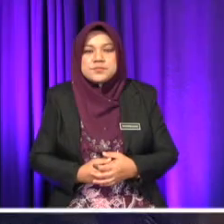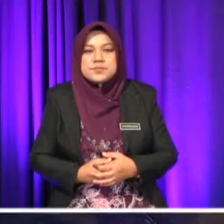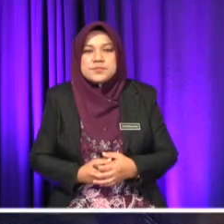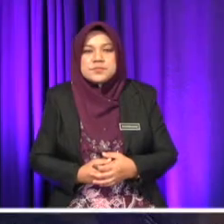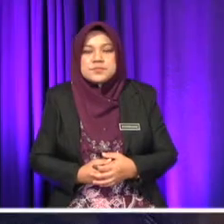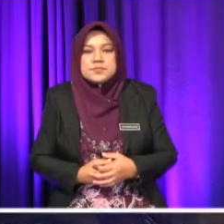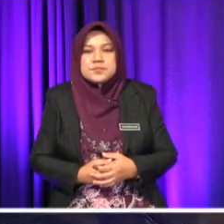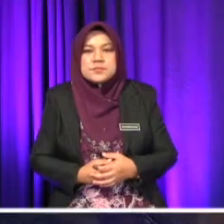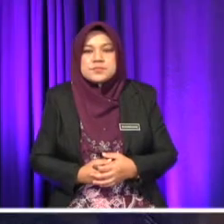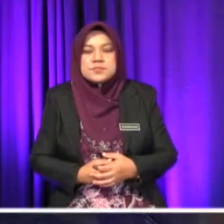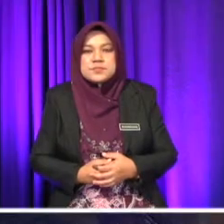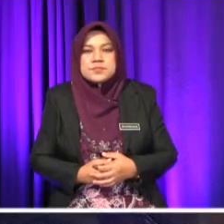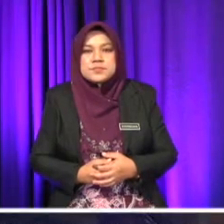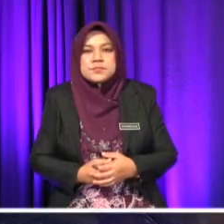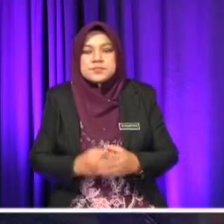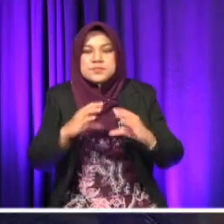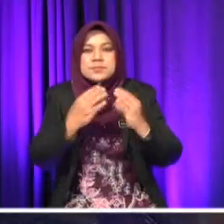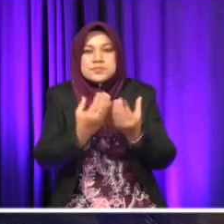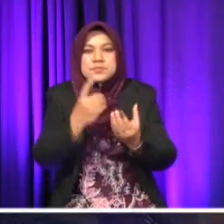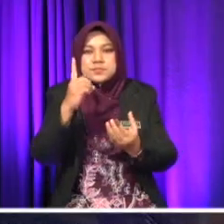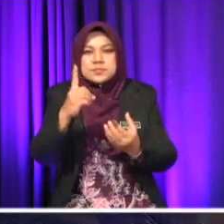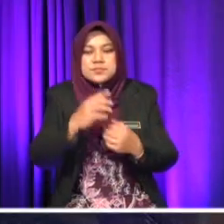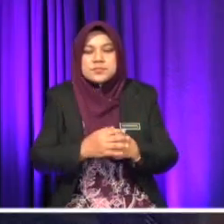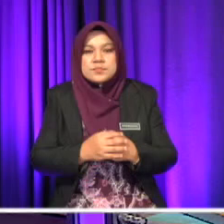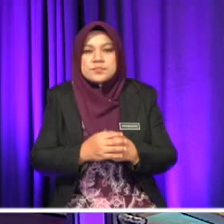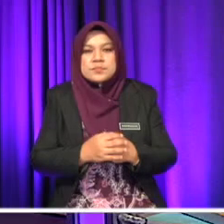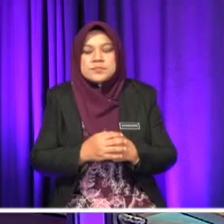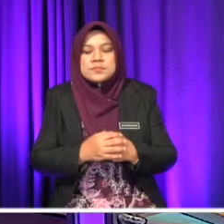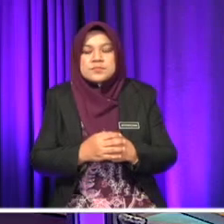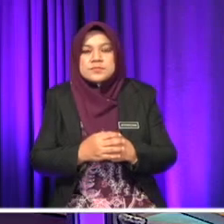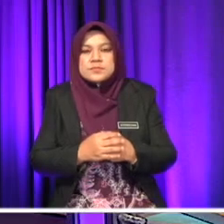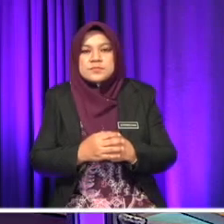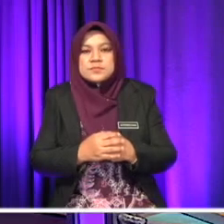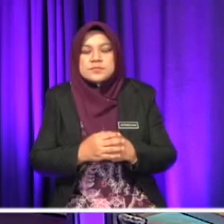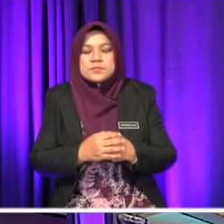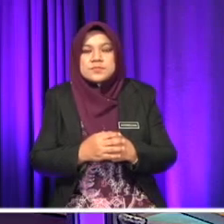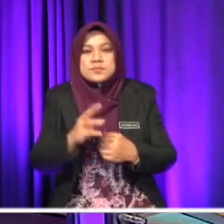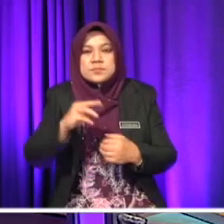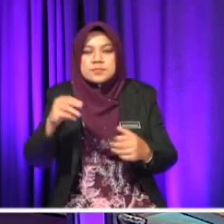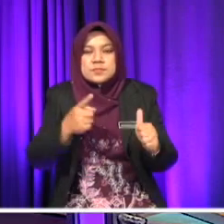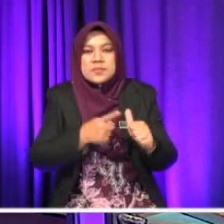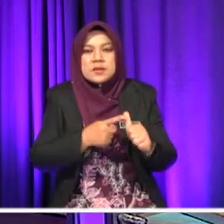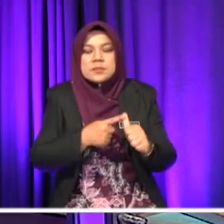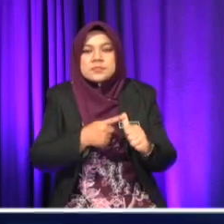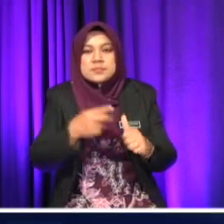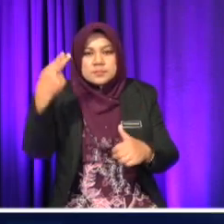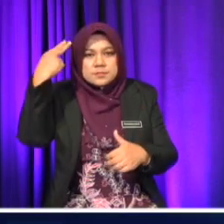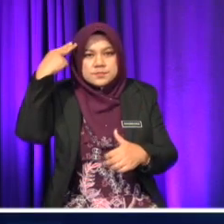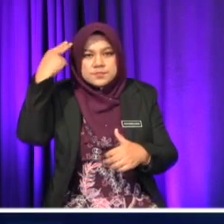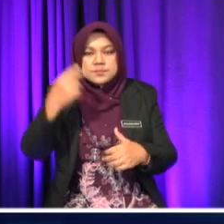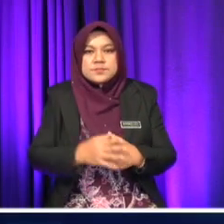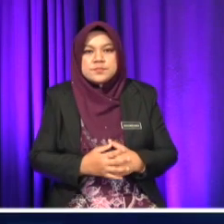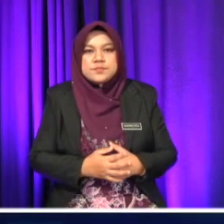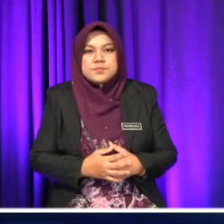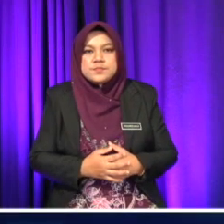ini kumpulan pertama kumpulan Wibawa murid yang pertama Ella Muhammad Hasan dan